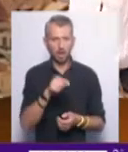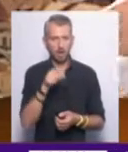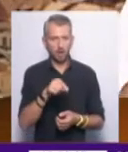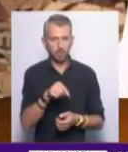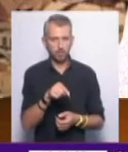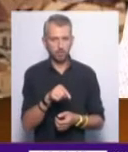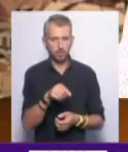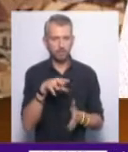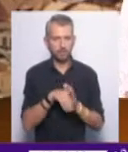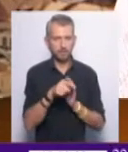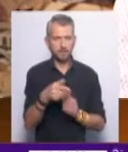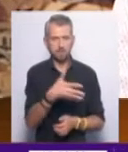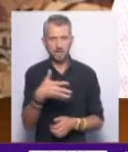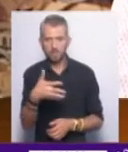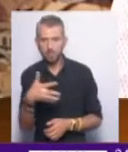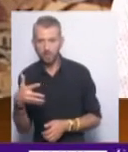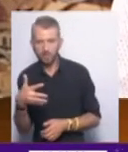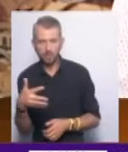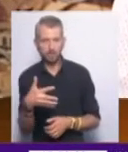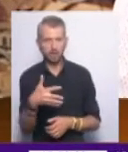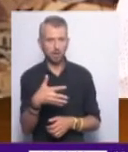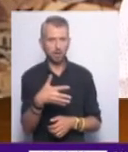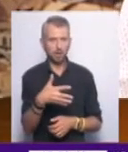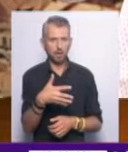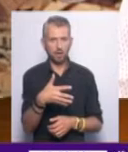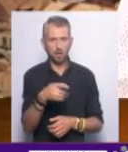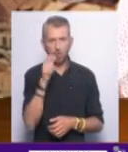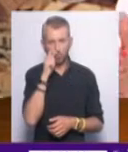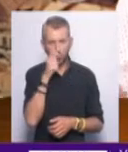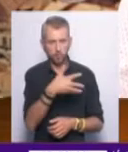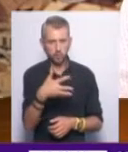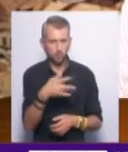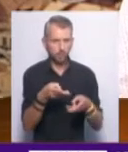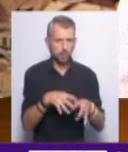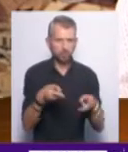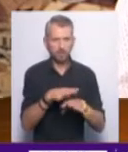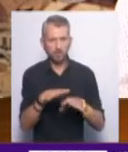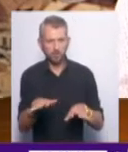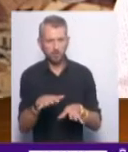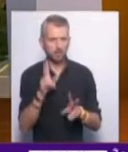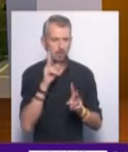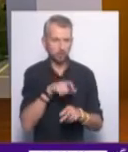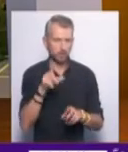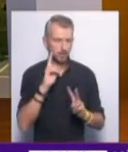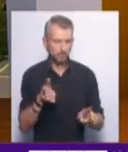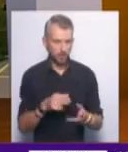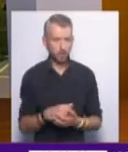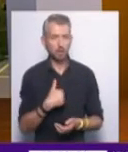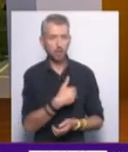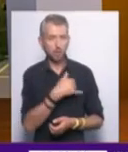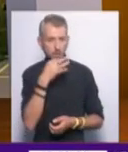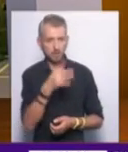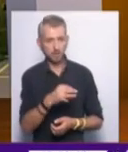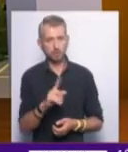цих п'ятиповерхівках, які хрущовки залишаться чи не залишаться, чи зруйнуються, люди не знають. От я хочу сказати,